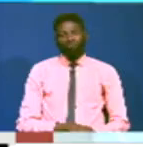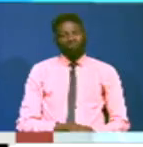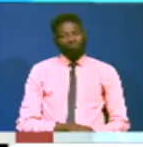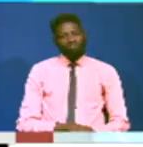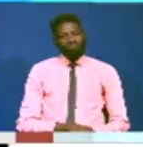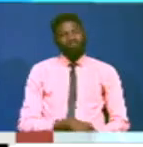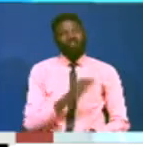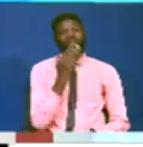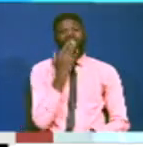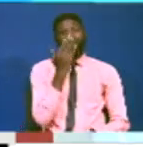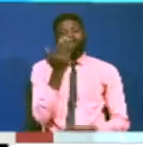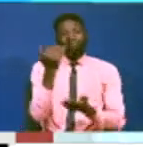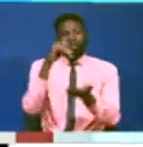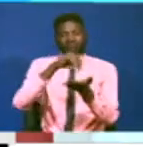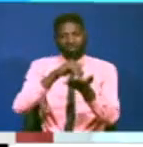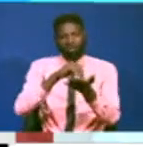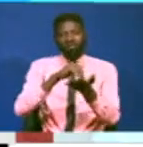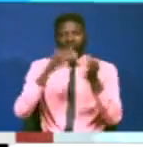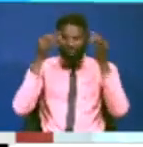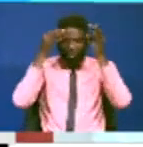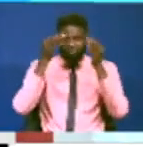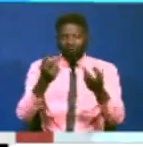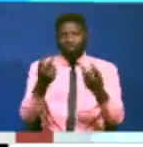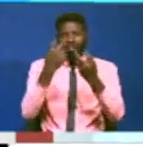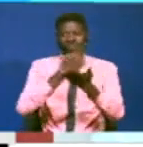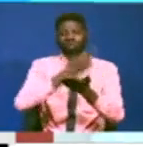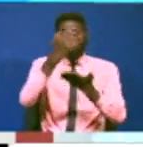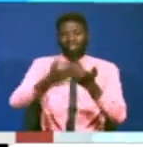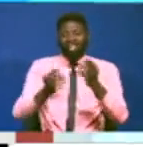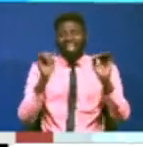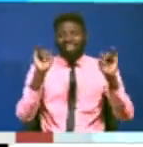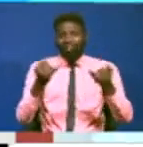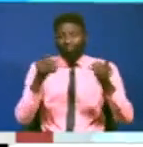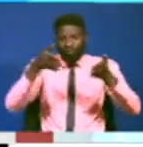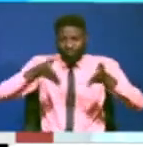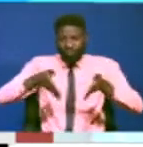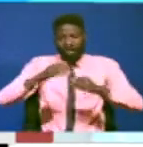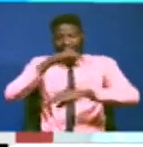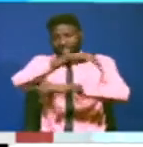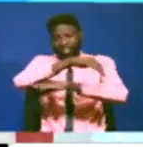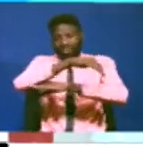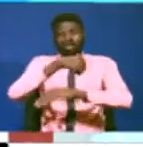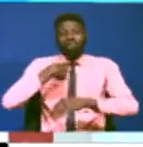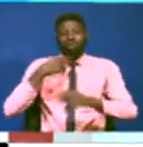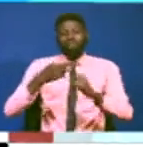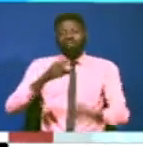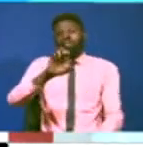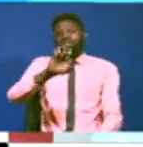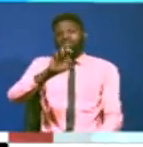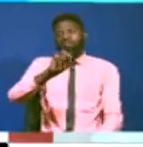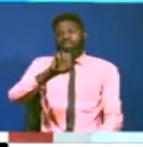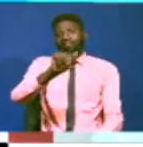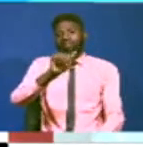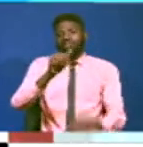Shukran tena kwa kuchagua taarifa zetu za Darubini Weekendi jioni hii leo. Mimi ni Kamchemenza, wa ishara ni Byron Abuli.